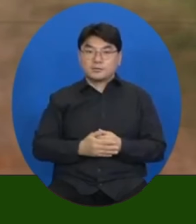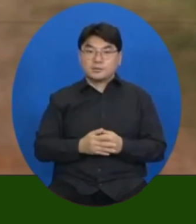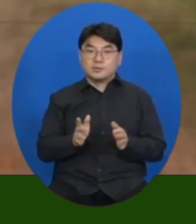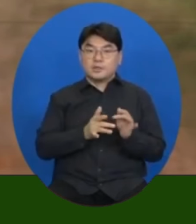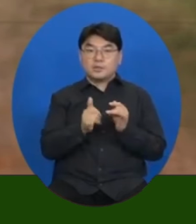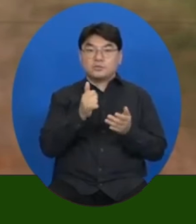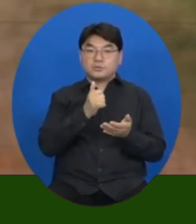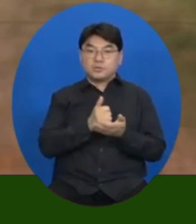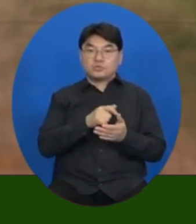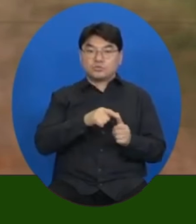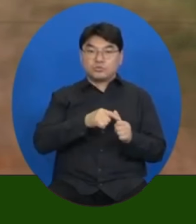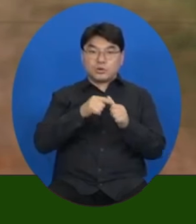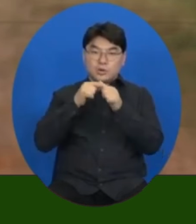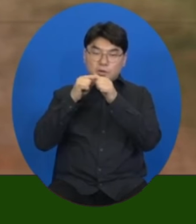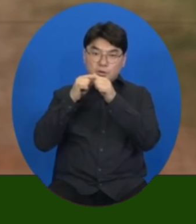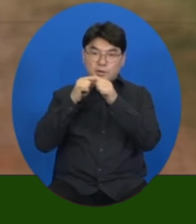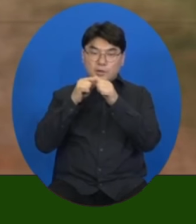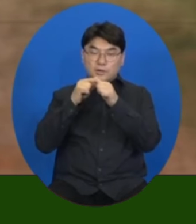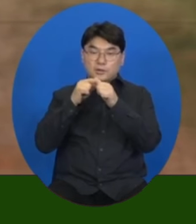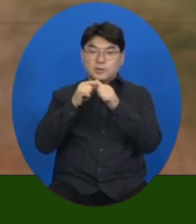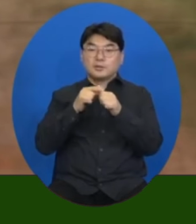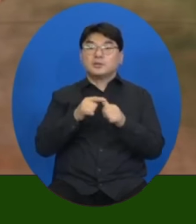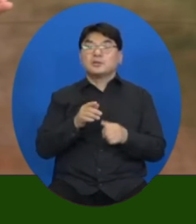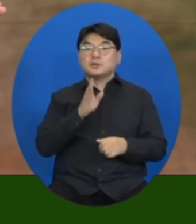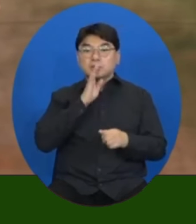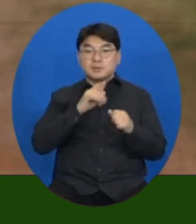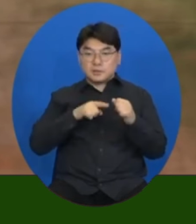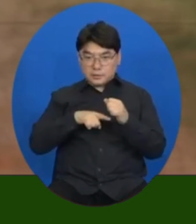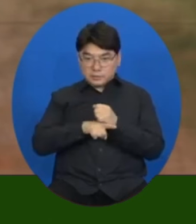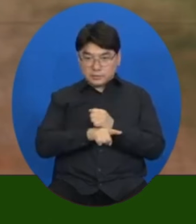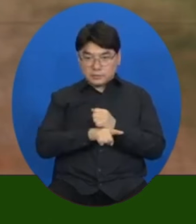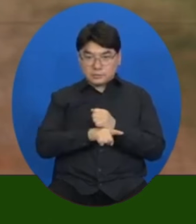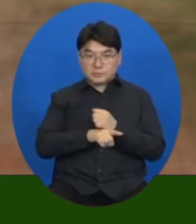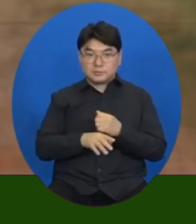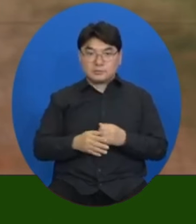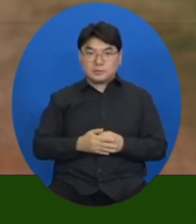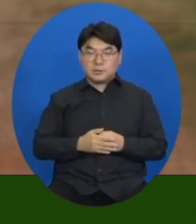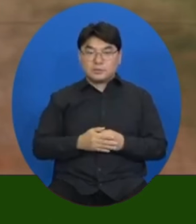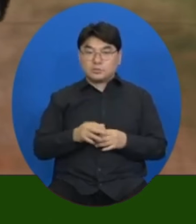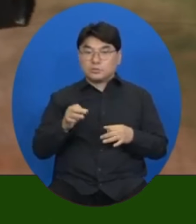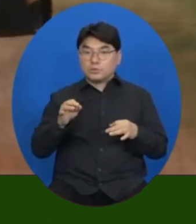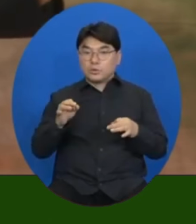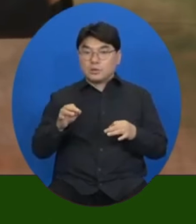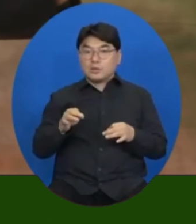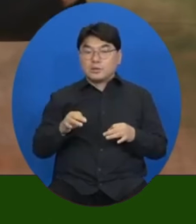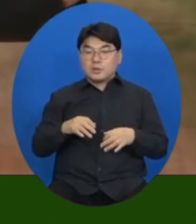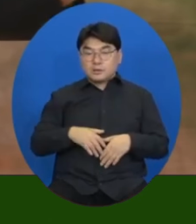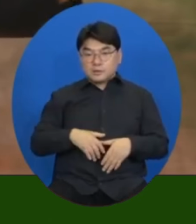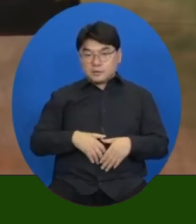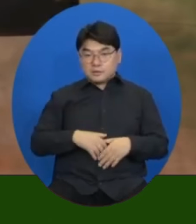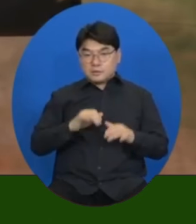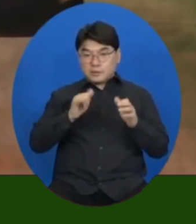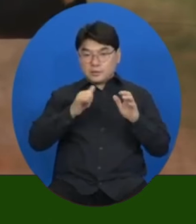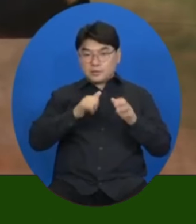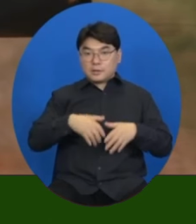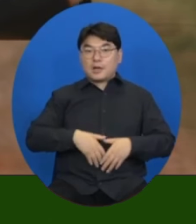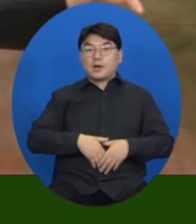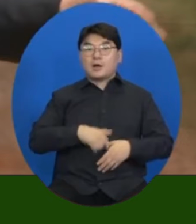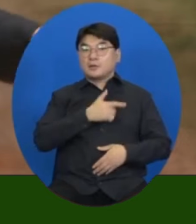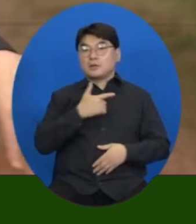구원이시다 하는이 배타적인 진리는 놀랍게 도려 세상에서 가장 포용적인 공동체를